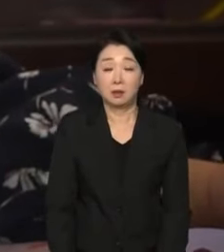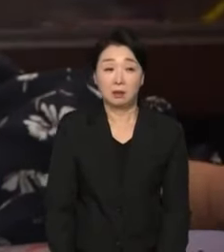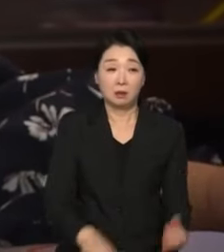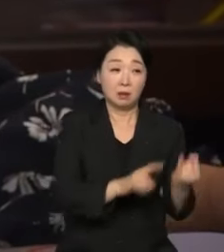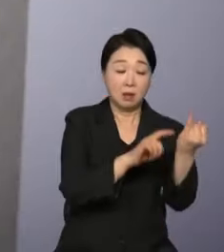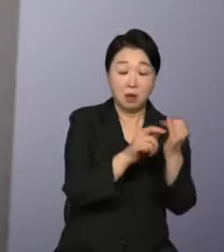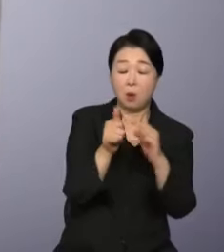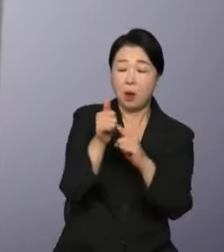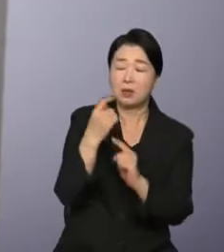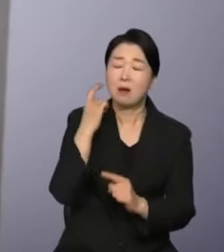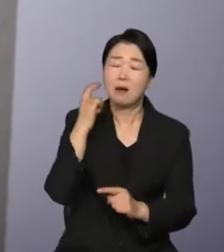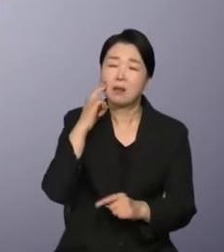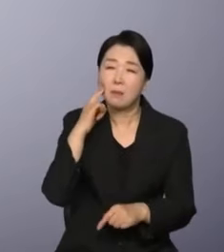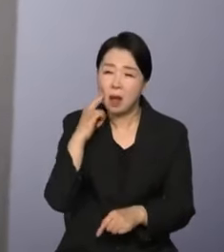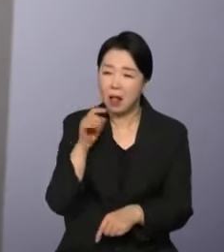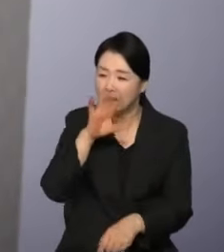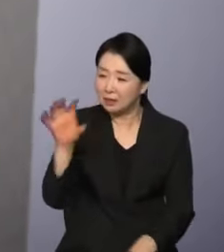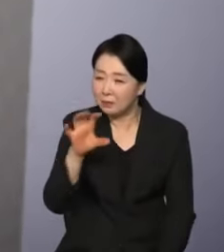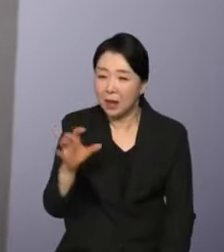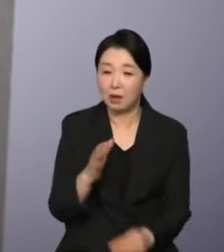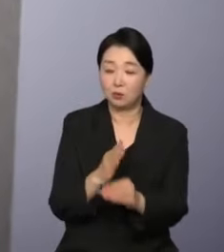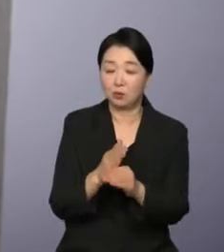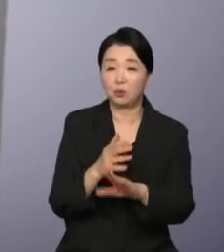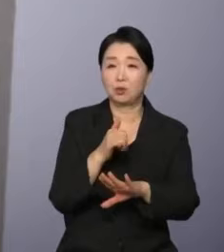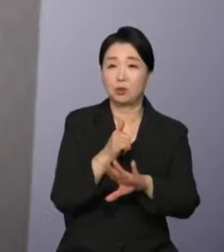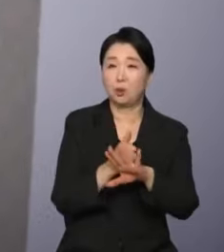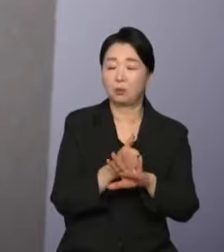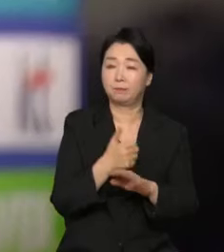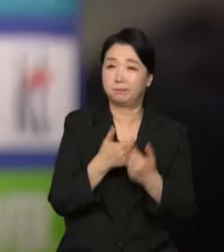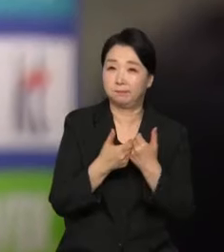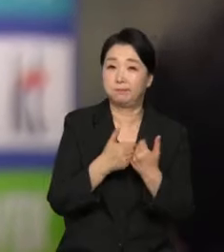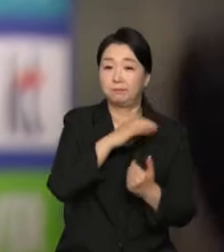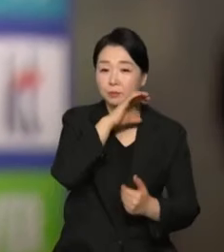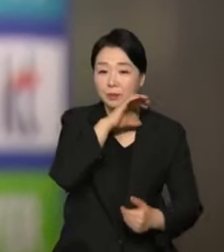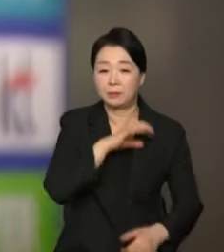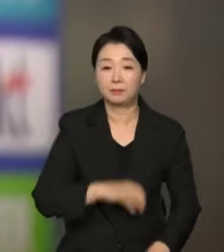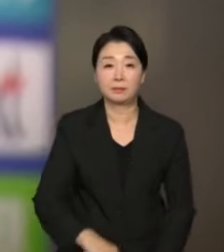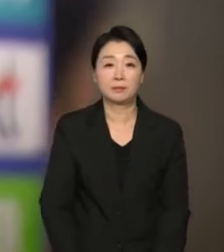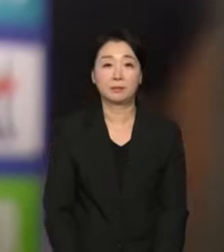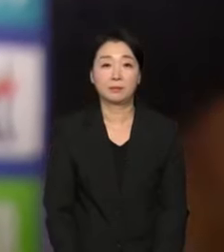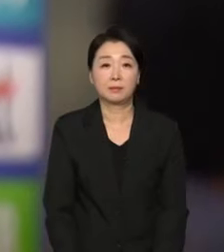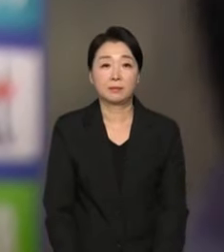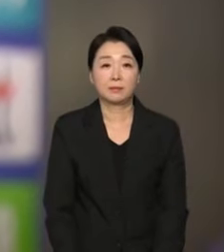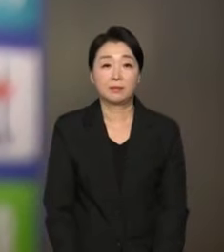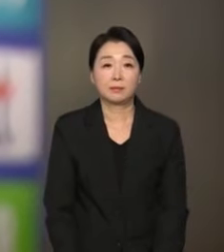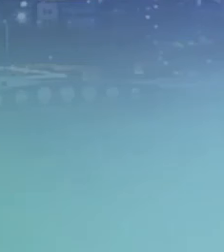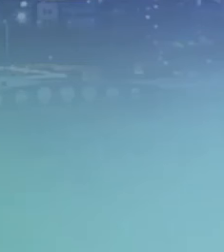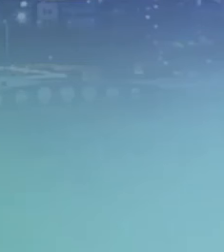공개적으로 거짓말을 반복하고 있다며 강하게 반발했습니다. JTBC 조혜연입니다.